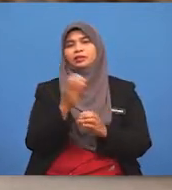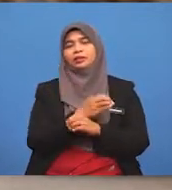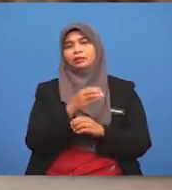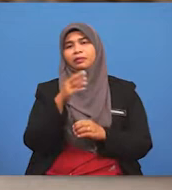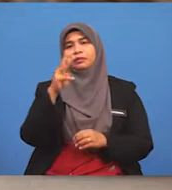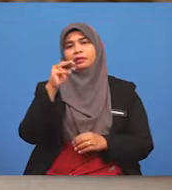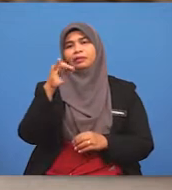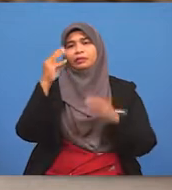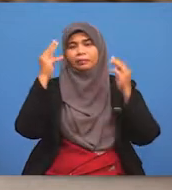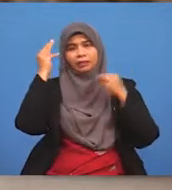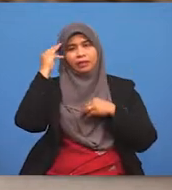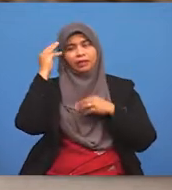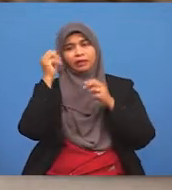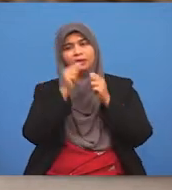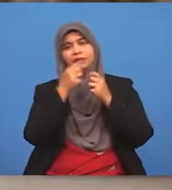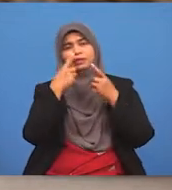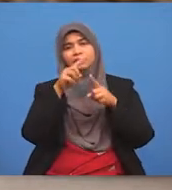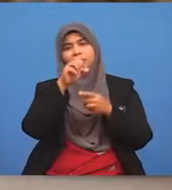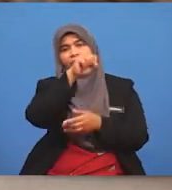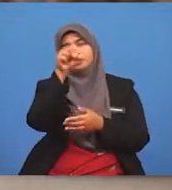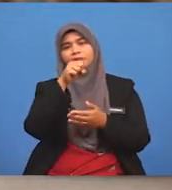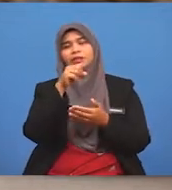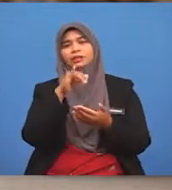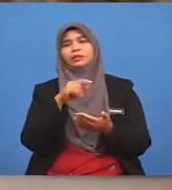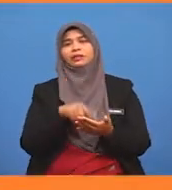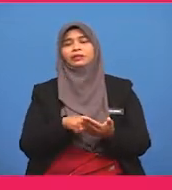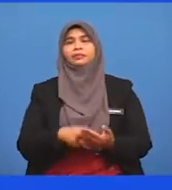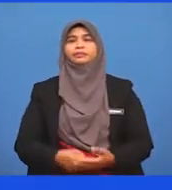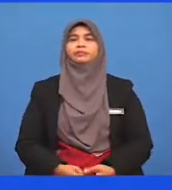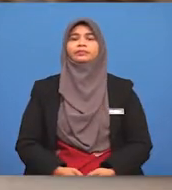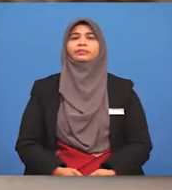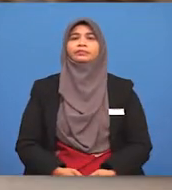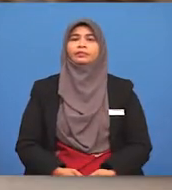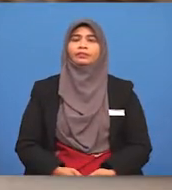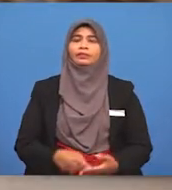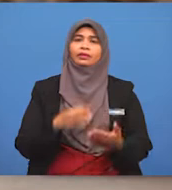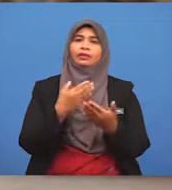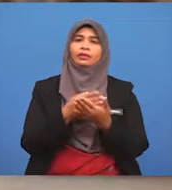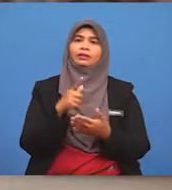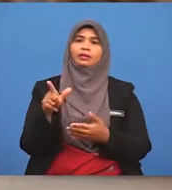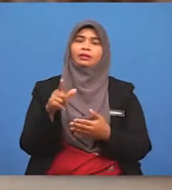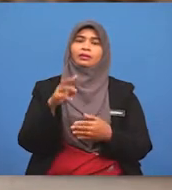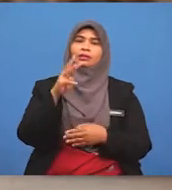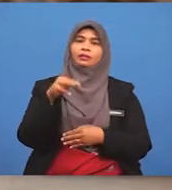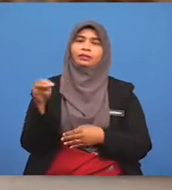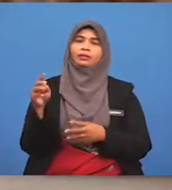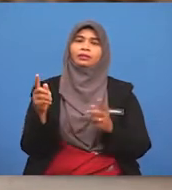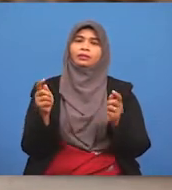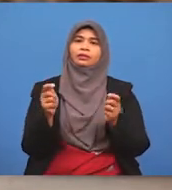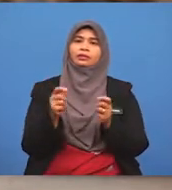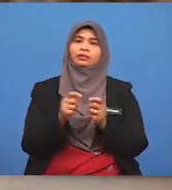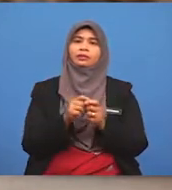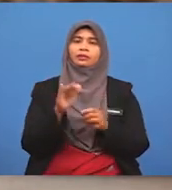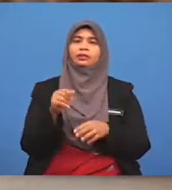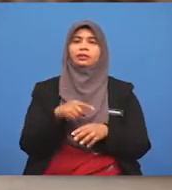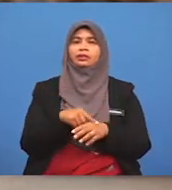kita dengan menjawab soalan berikut. Jom. Baiklah murid-murid, seperti yang